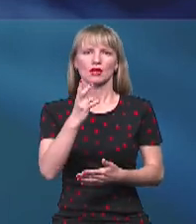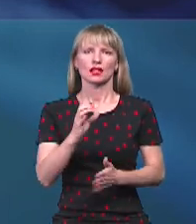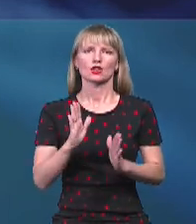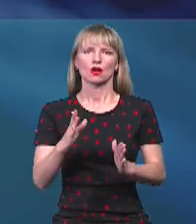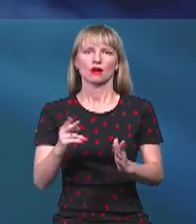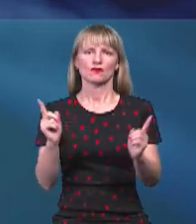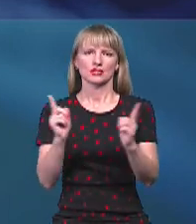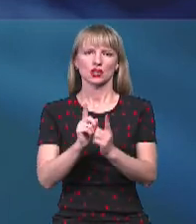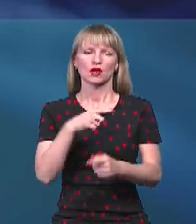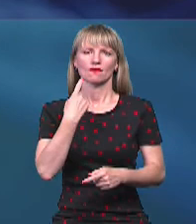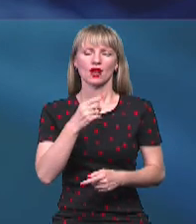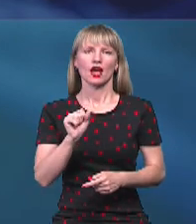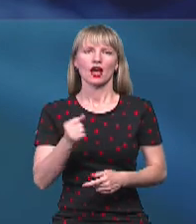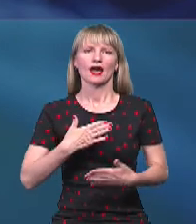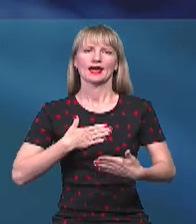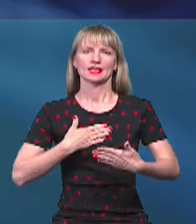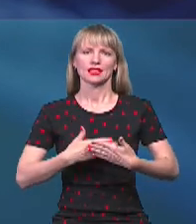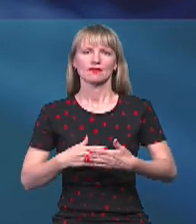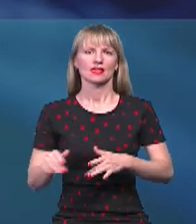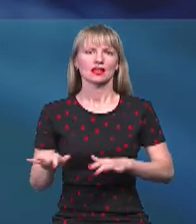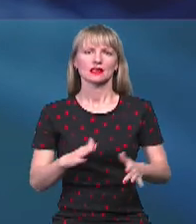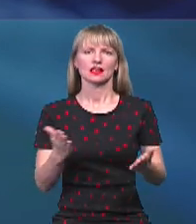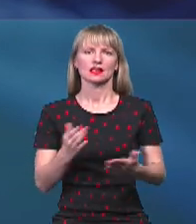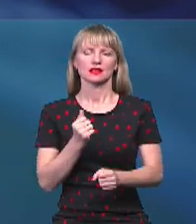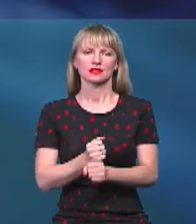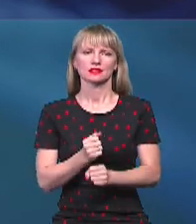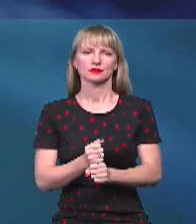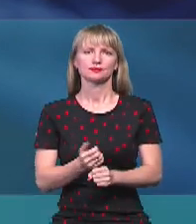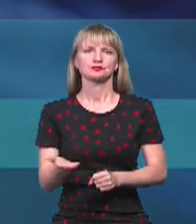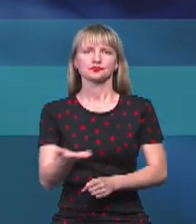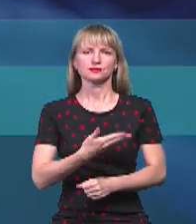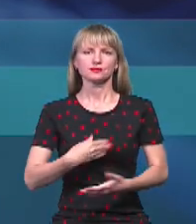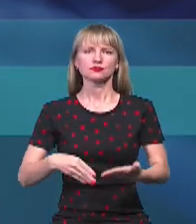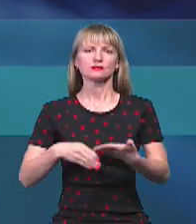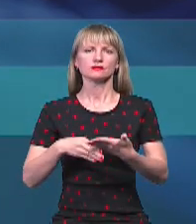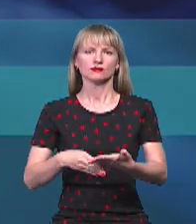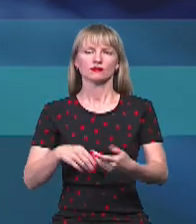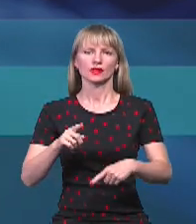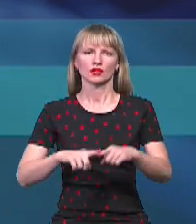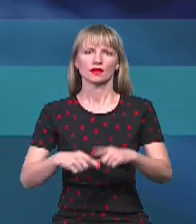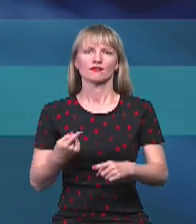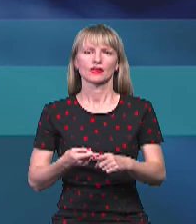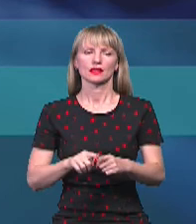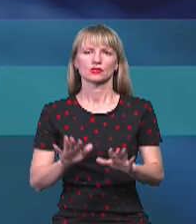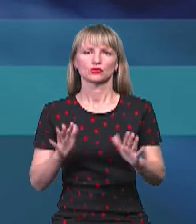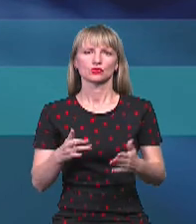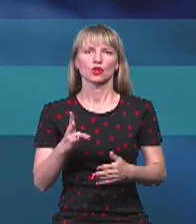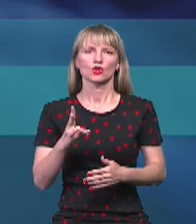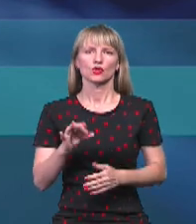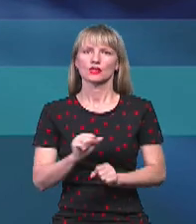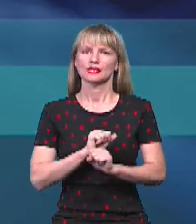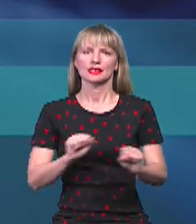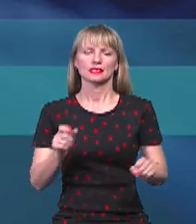встрече говорили, а все-таки активные действия какие-то предпринимали. Мы поможем родителям в этом случае. Но